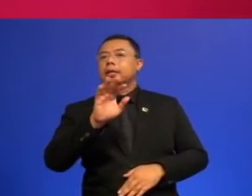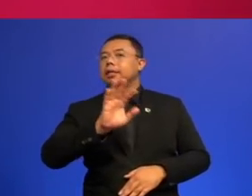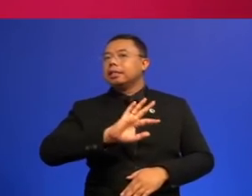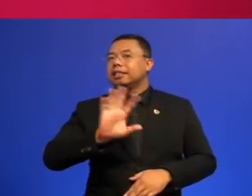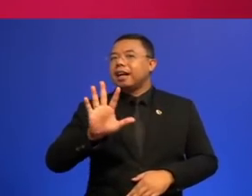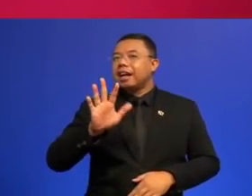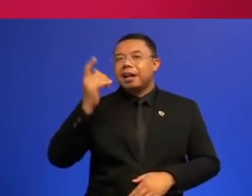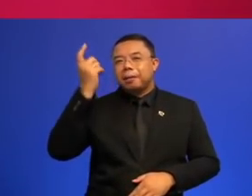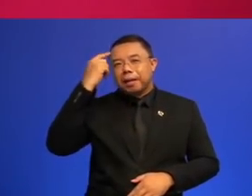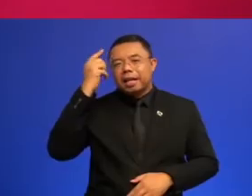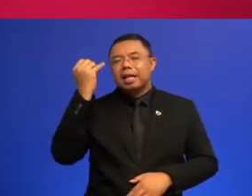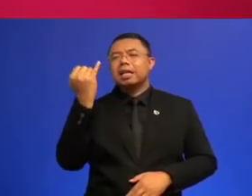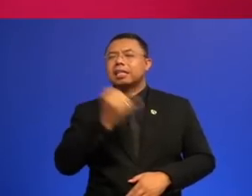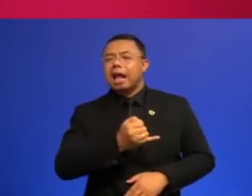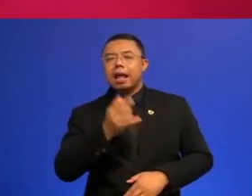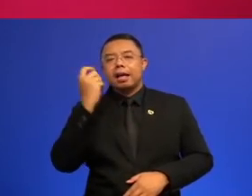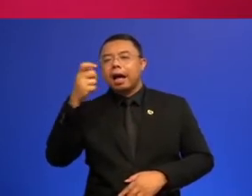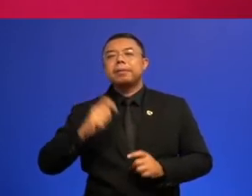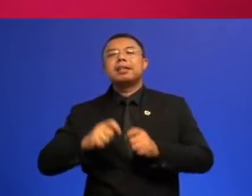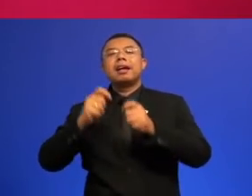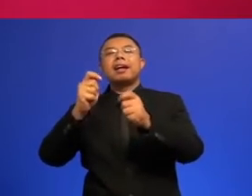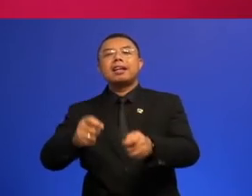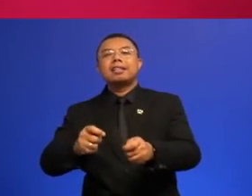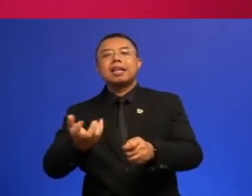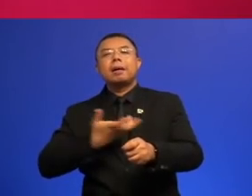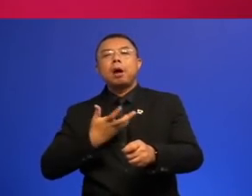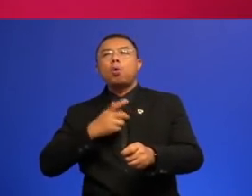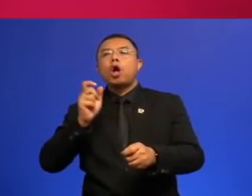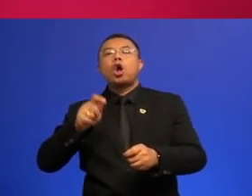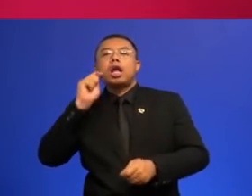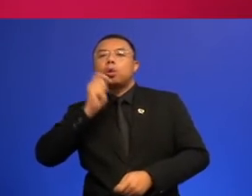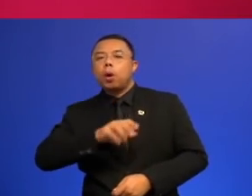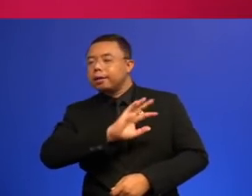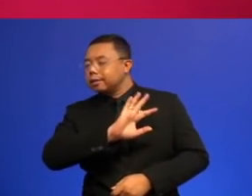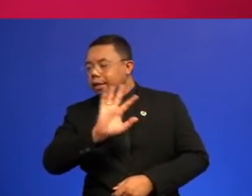jangan merasa bersalah tidak bisa memenuhi keinginan orang tua.